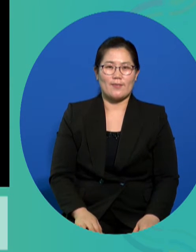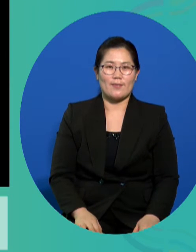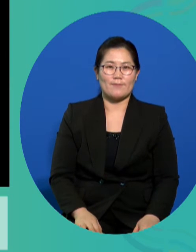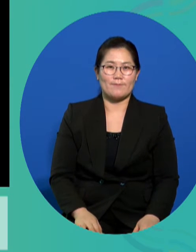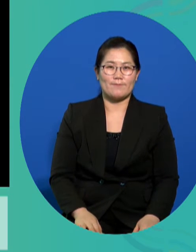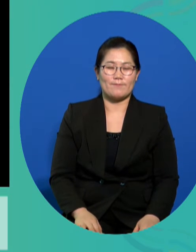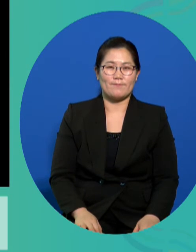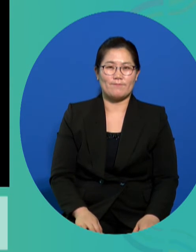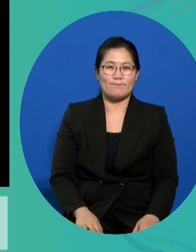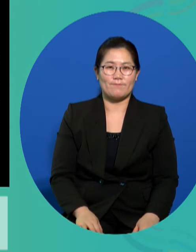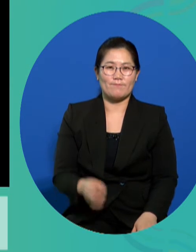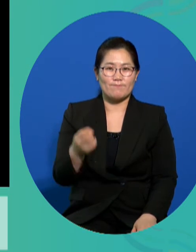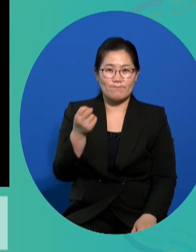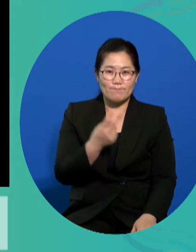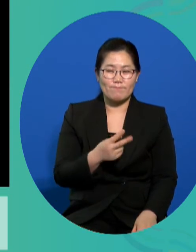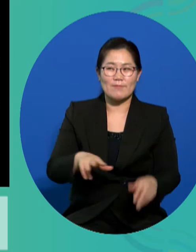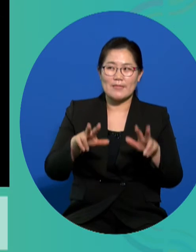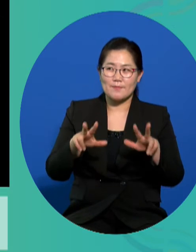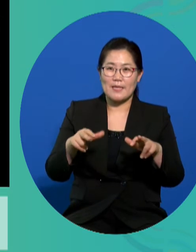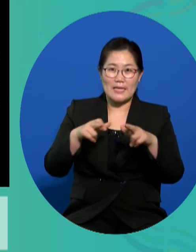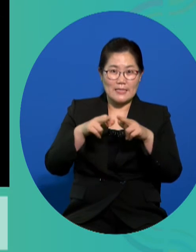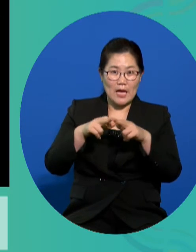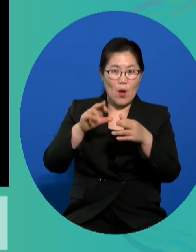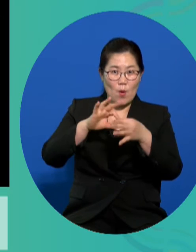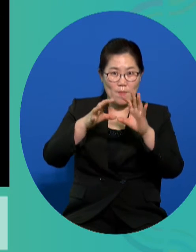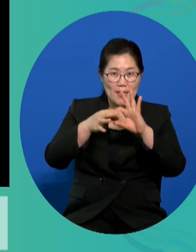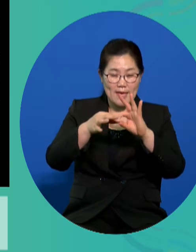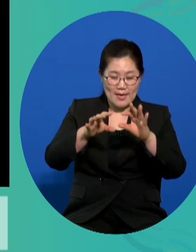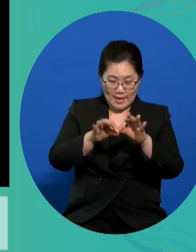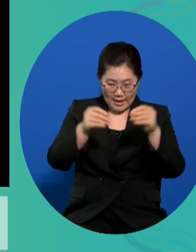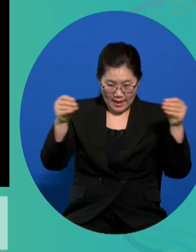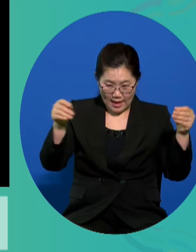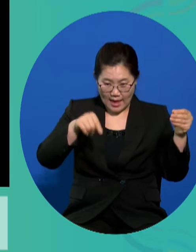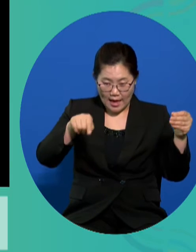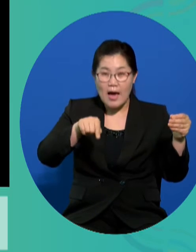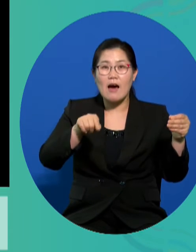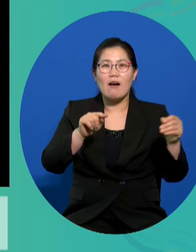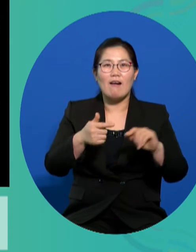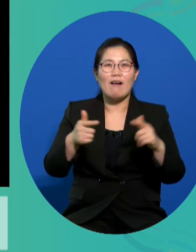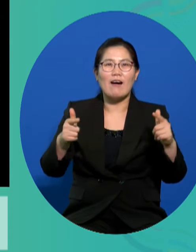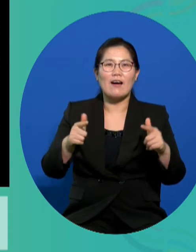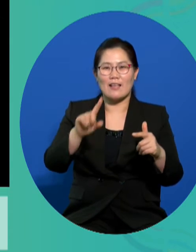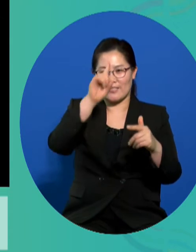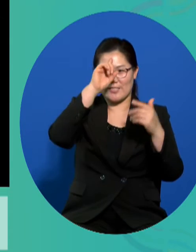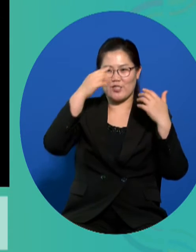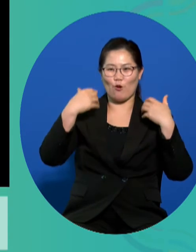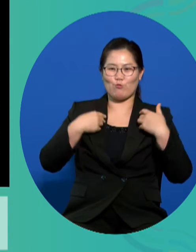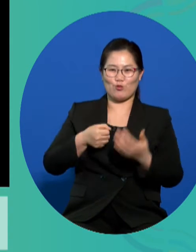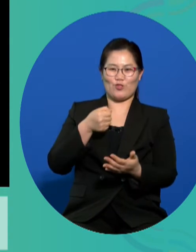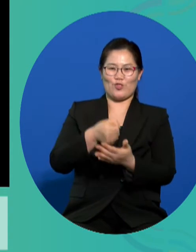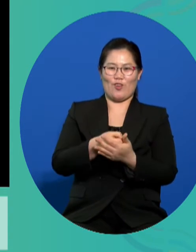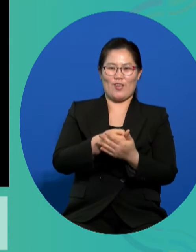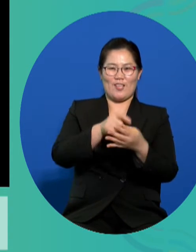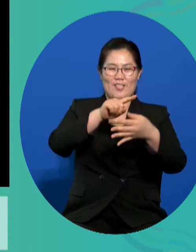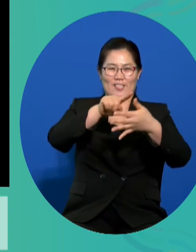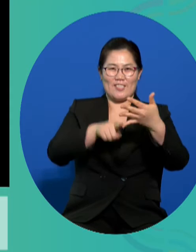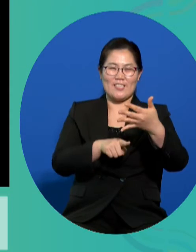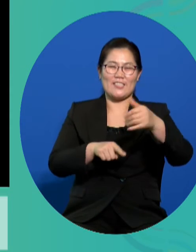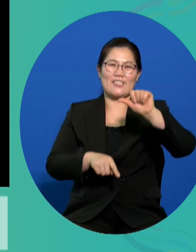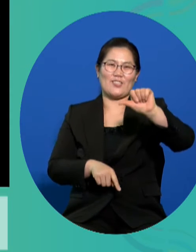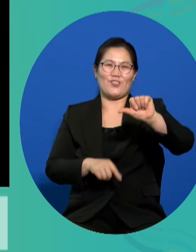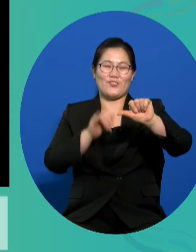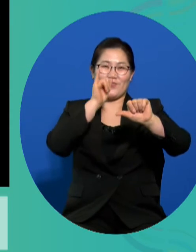자, 그리고 실질적으로 우리가 패럴림픽 내부로 들어오면은 국가에서 정부에서 정한 5대 과제가 있습니다. 핵심